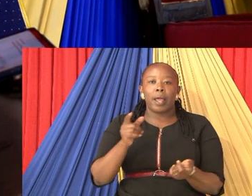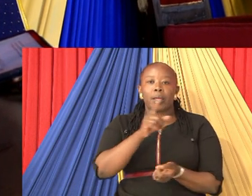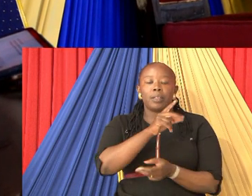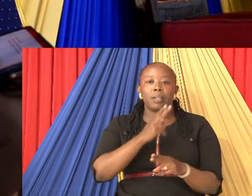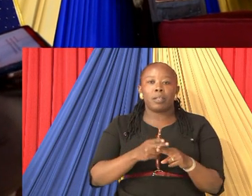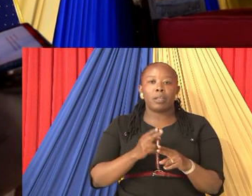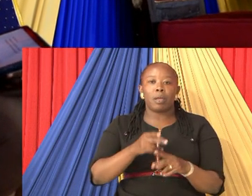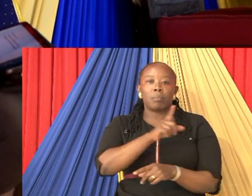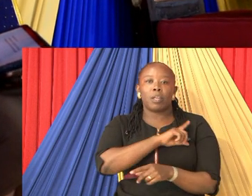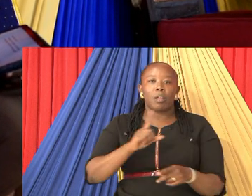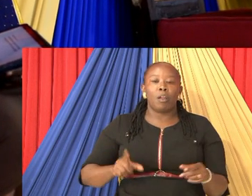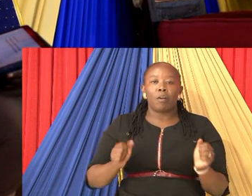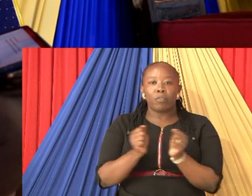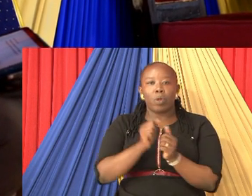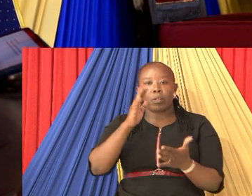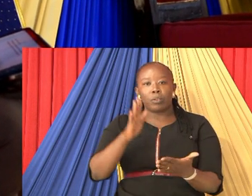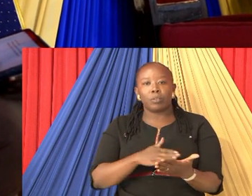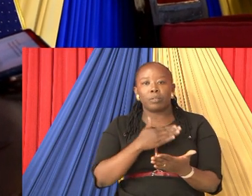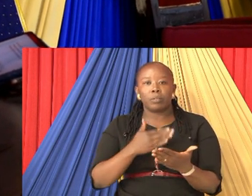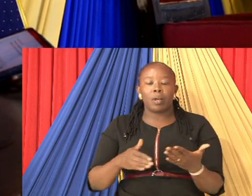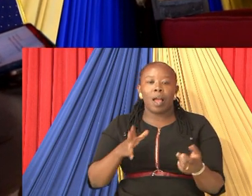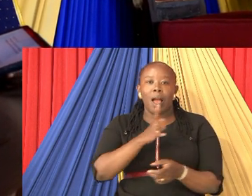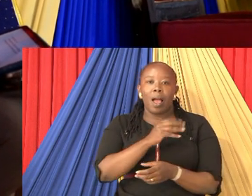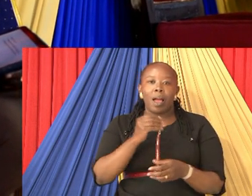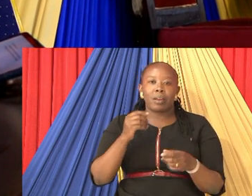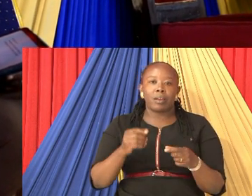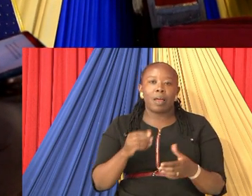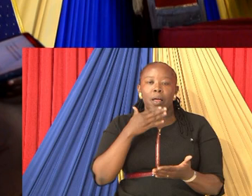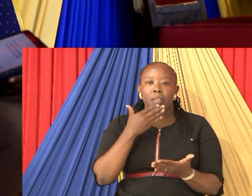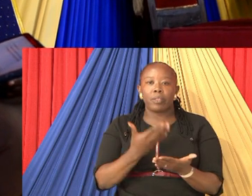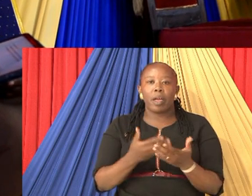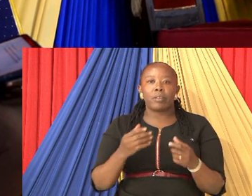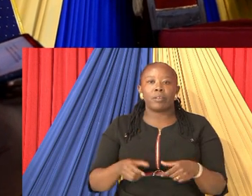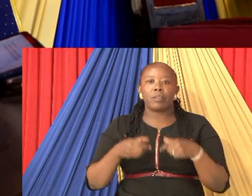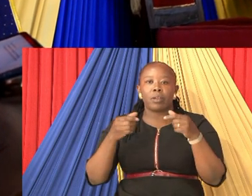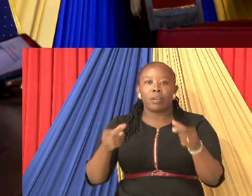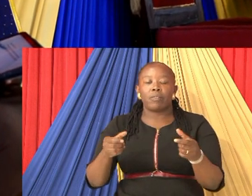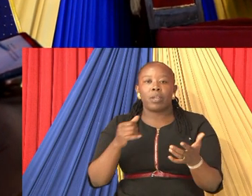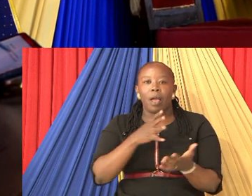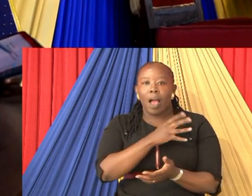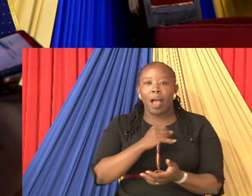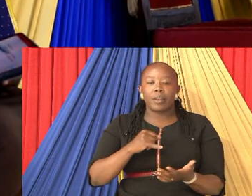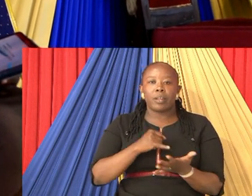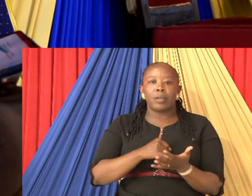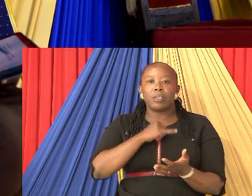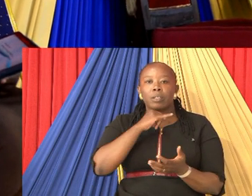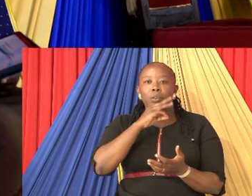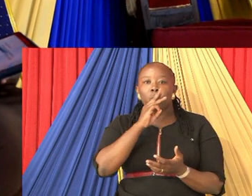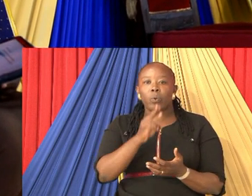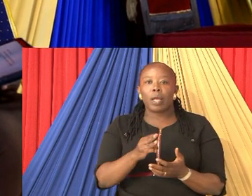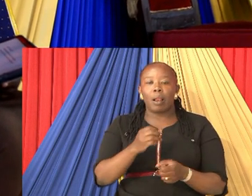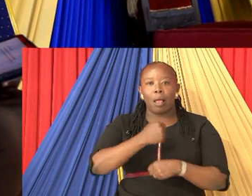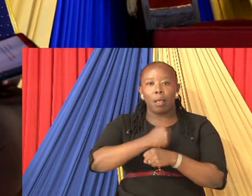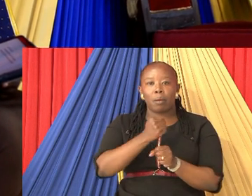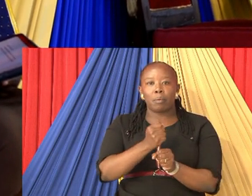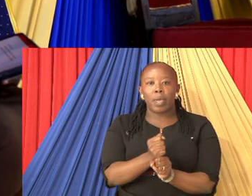wimbo, nami nitamtukuza kwa shukrani, nayo yatampendeza Bwana kuliko ng'ombe au dama mwenye